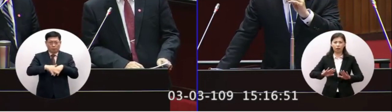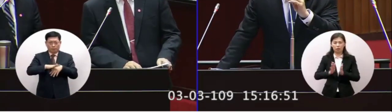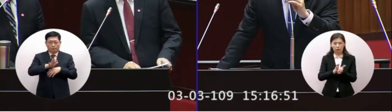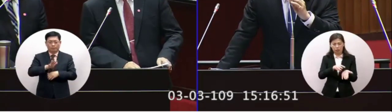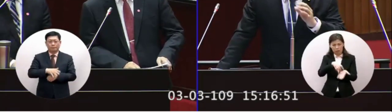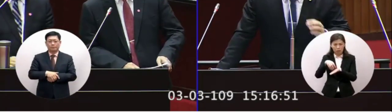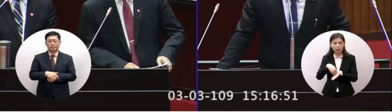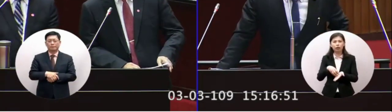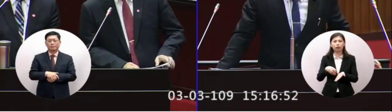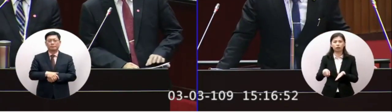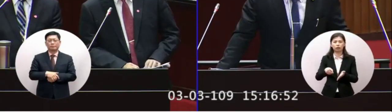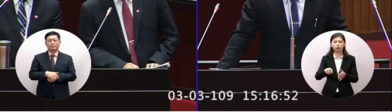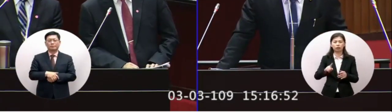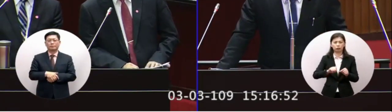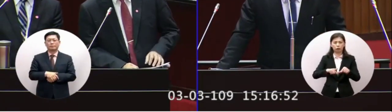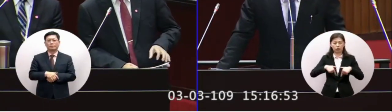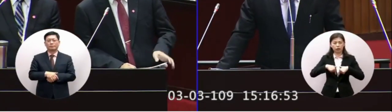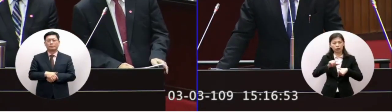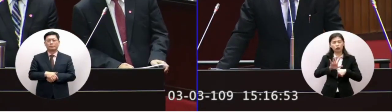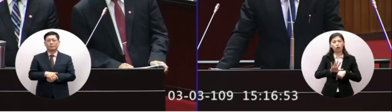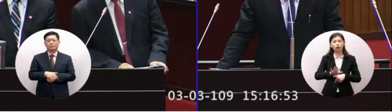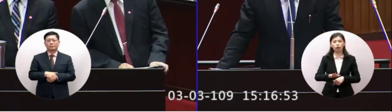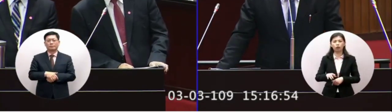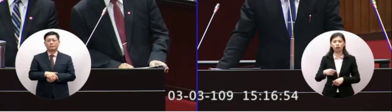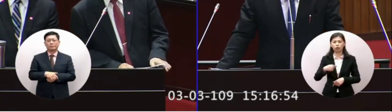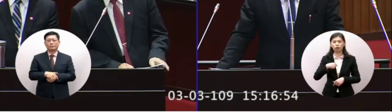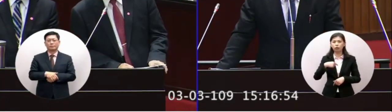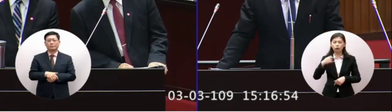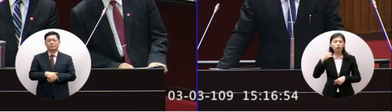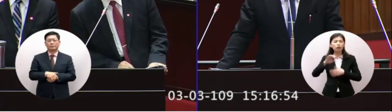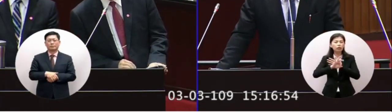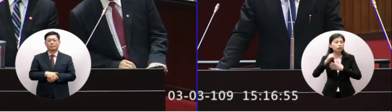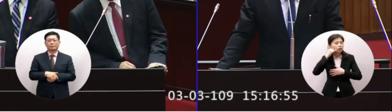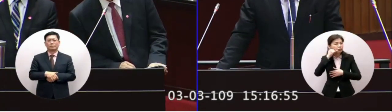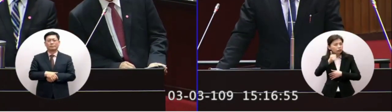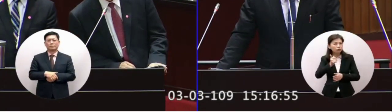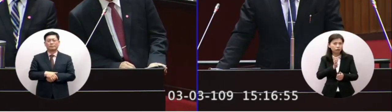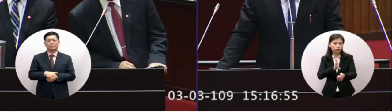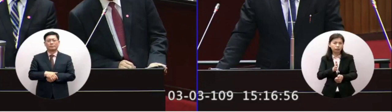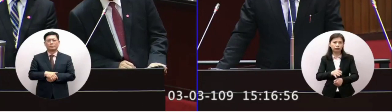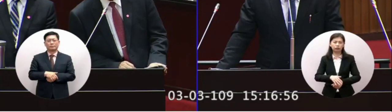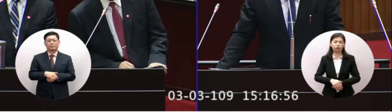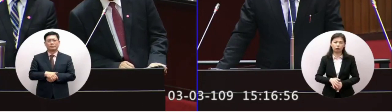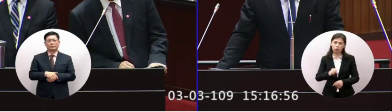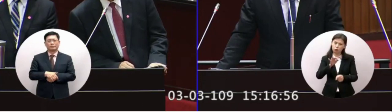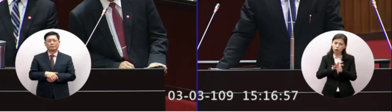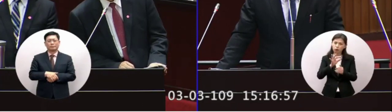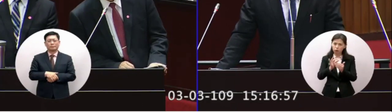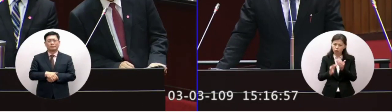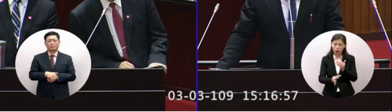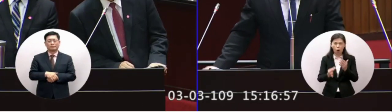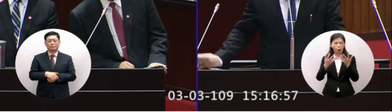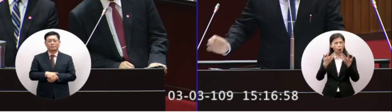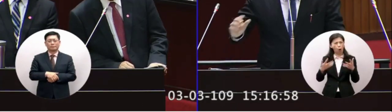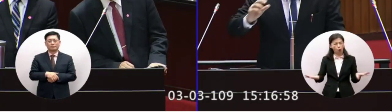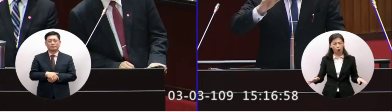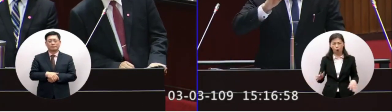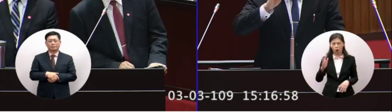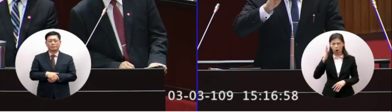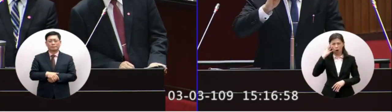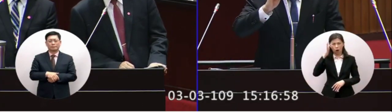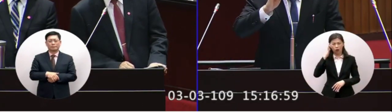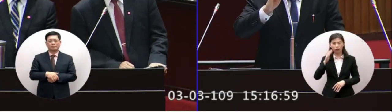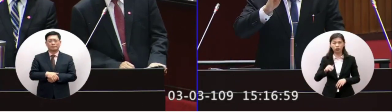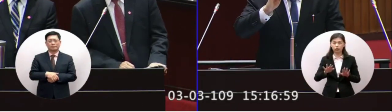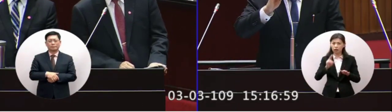上办，因为我实际打过这个马上办哦，我有这个模拟业者这样打过去。其实它相关的补助办法非常的多，包括现在，